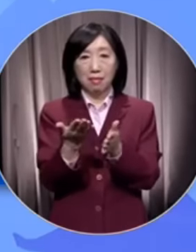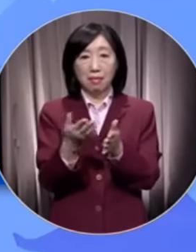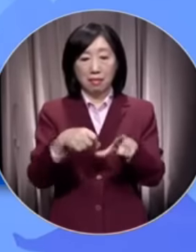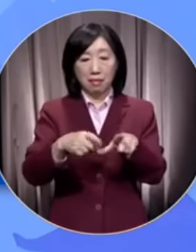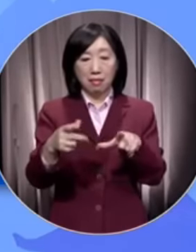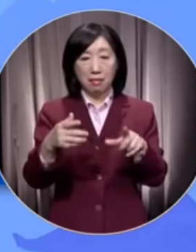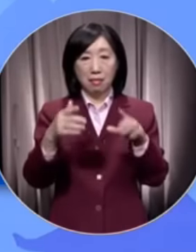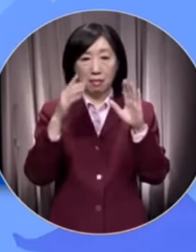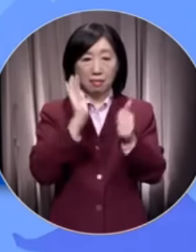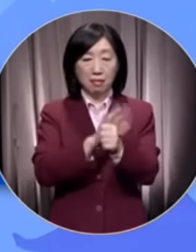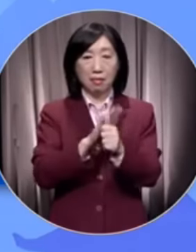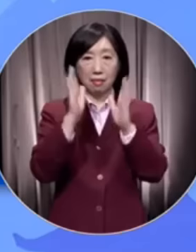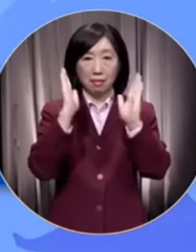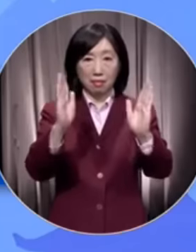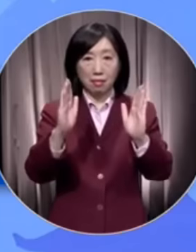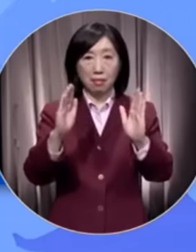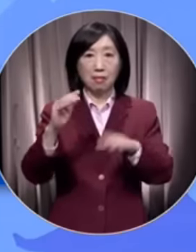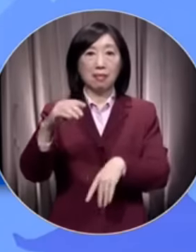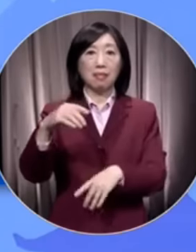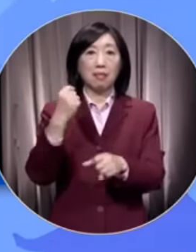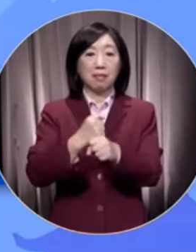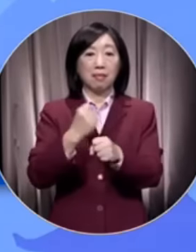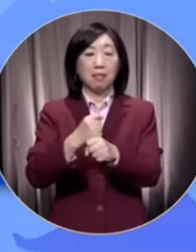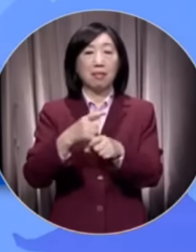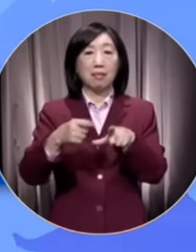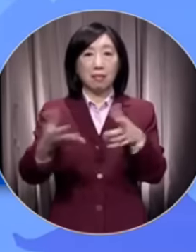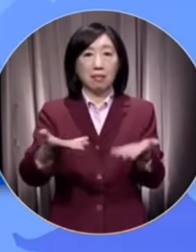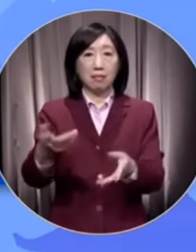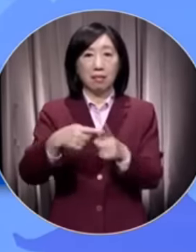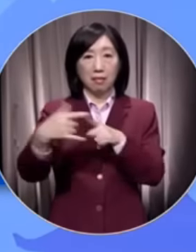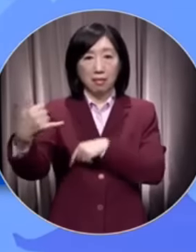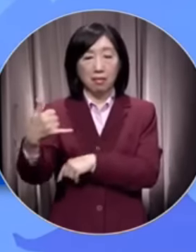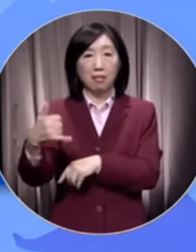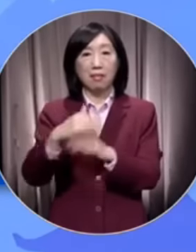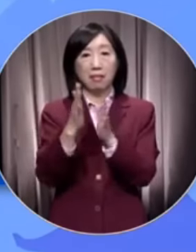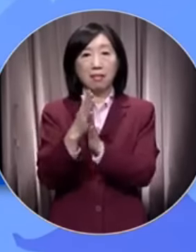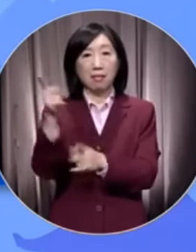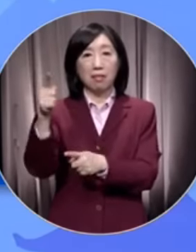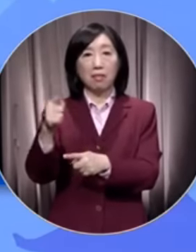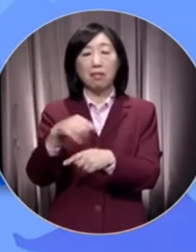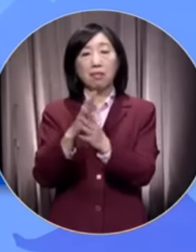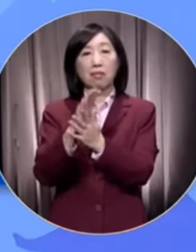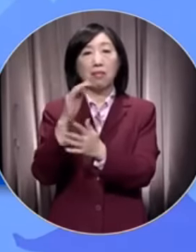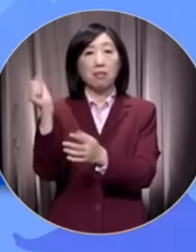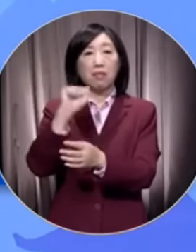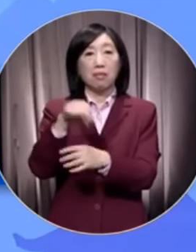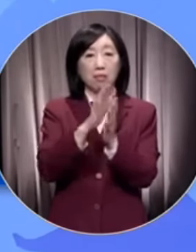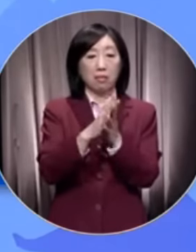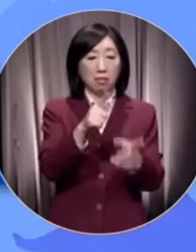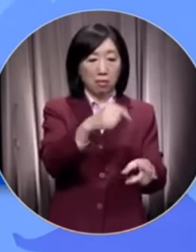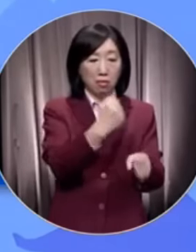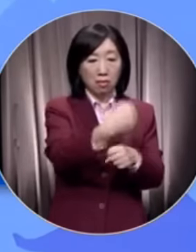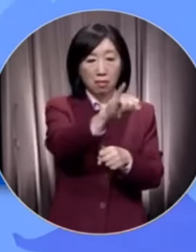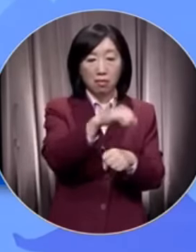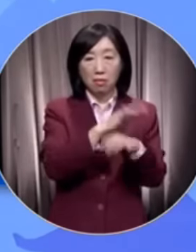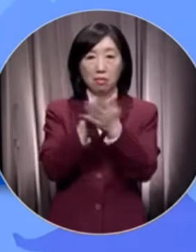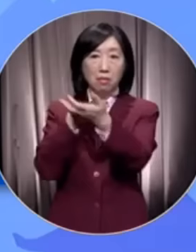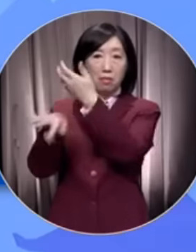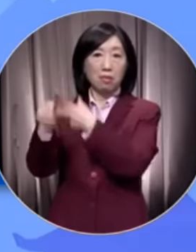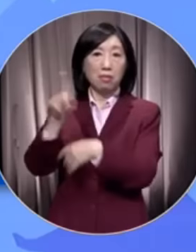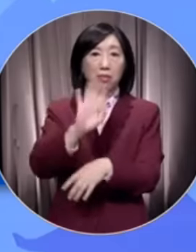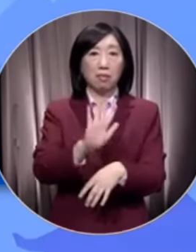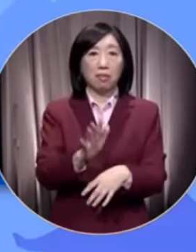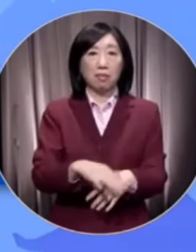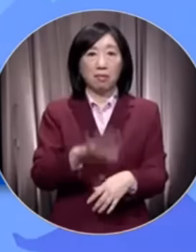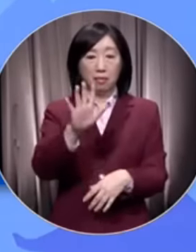务人员是无辜的，他们不应该成为财政挥霍的受害者。一个有能力的政府